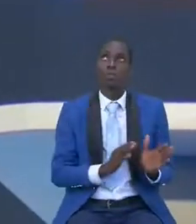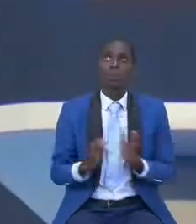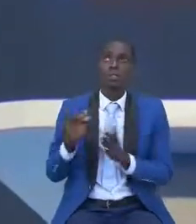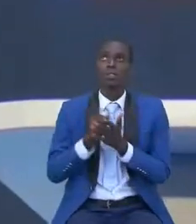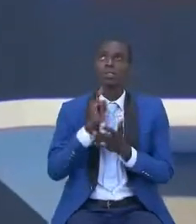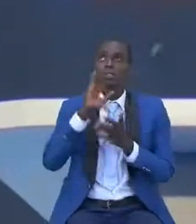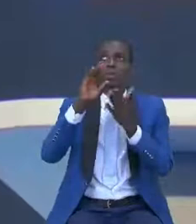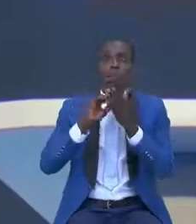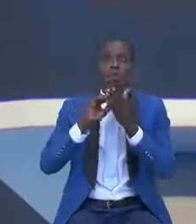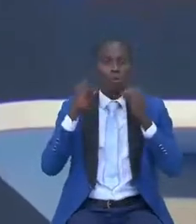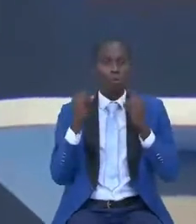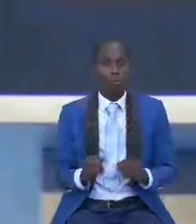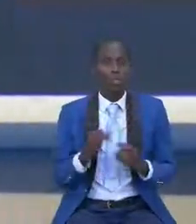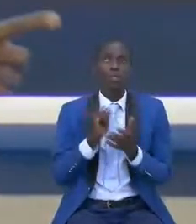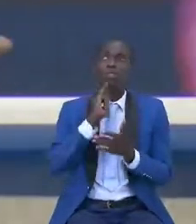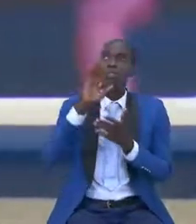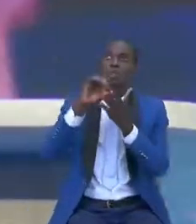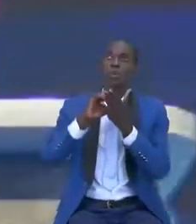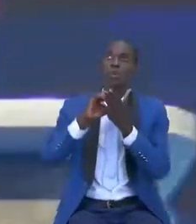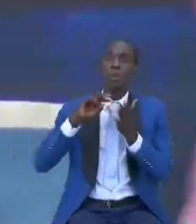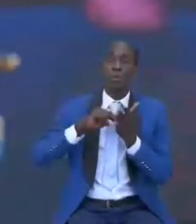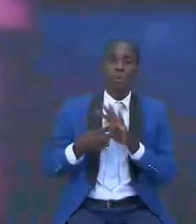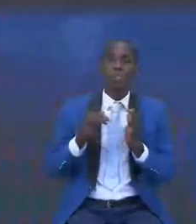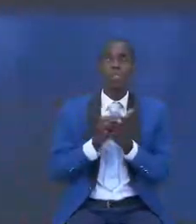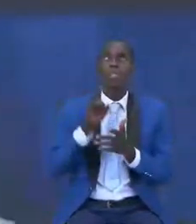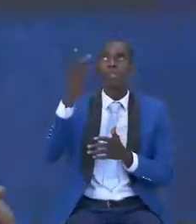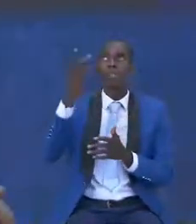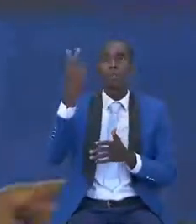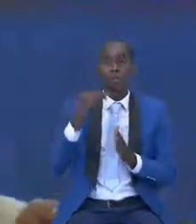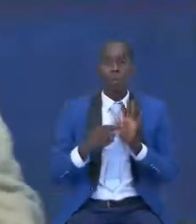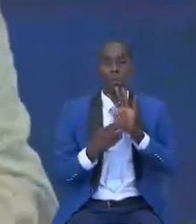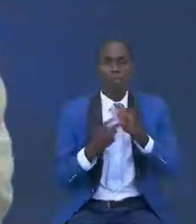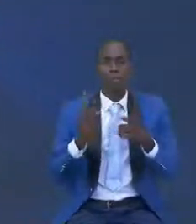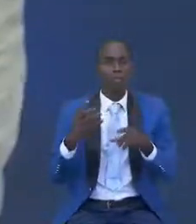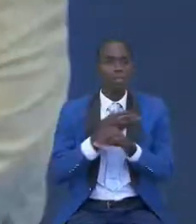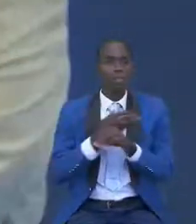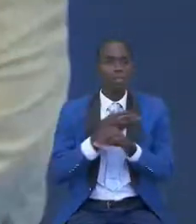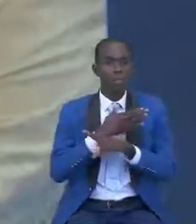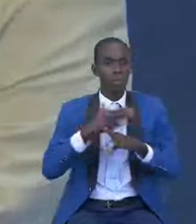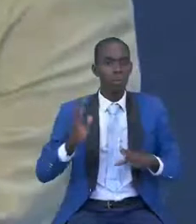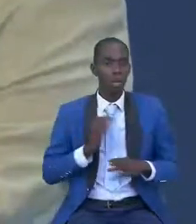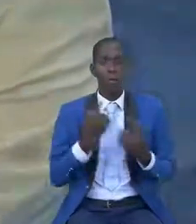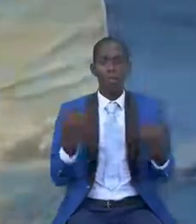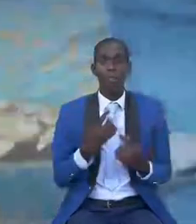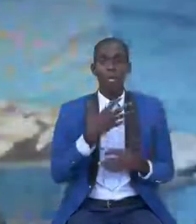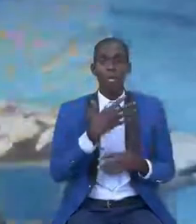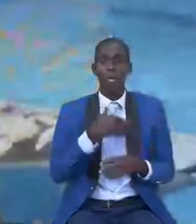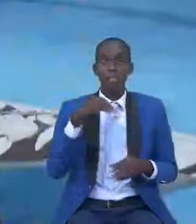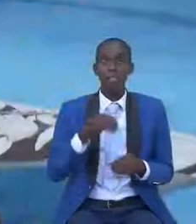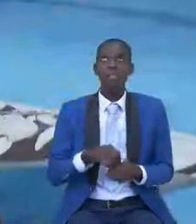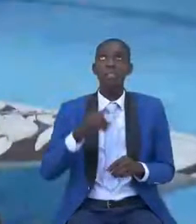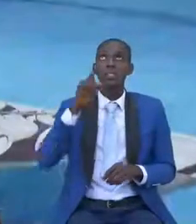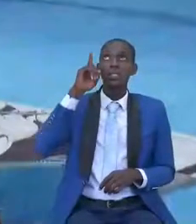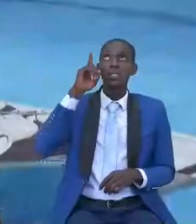réalise que c'est là son programme, c'est là sa puissance, c'est là son objectif, il a paru pour ôter